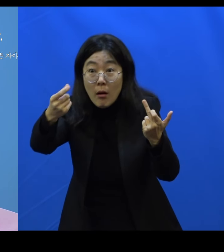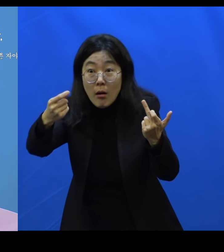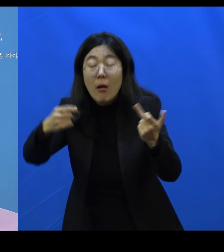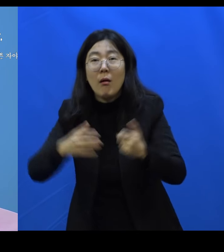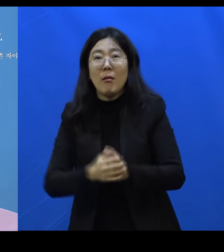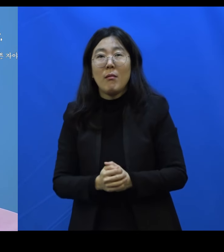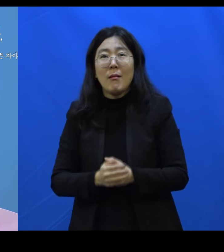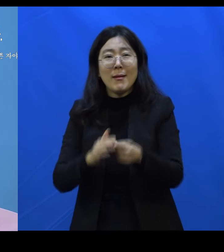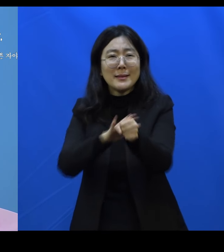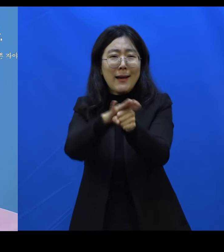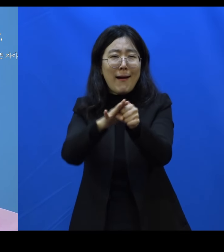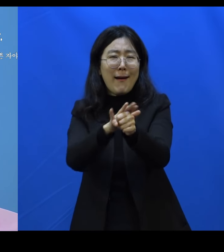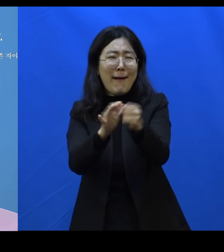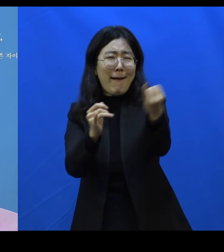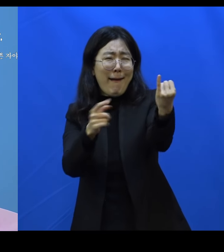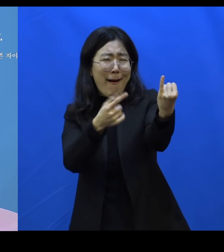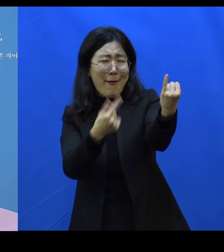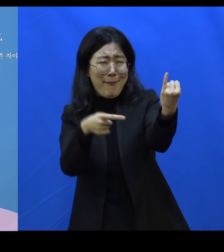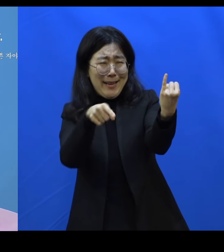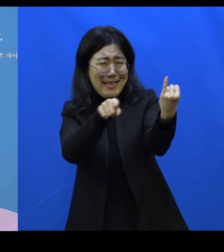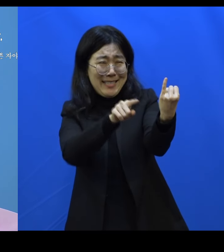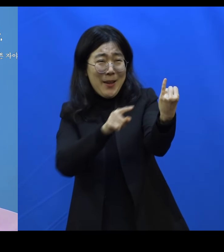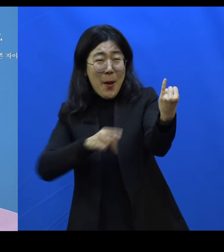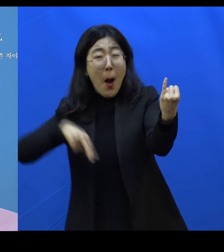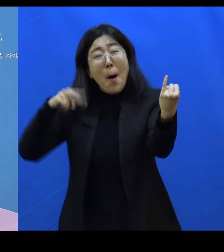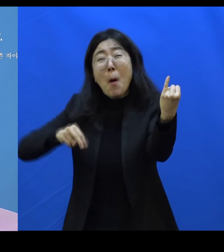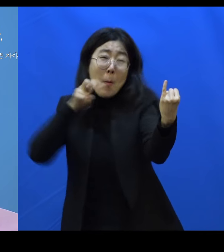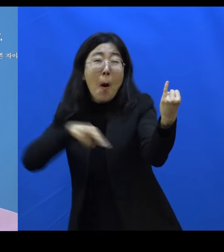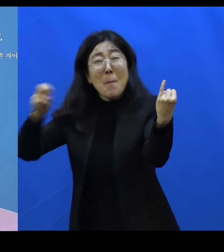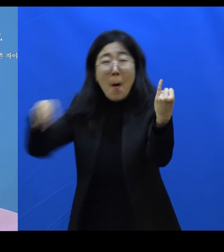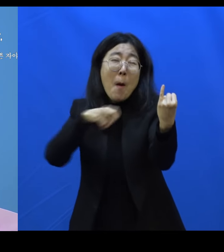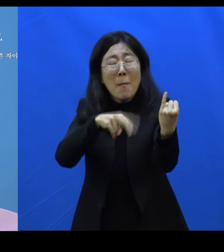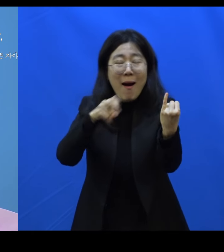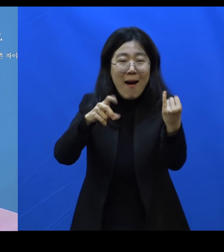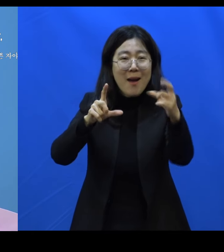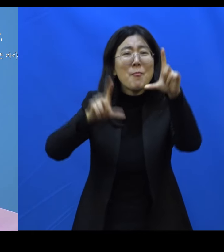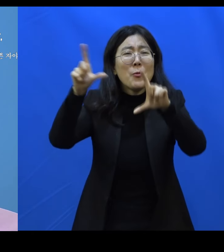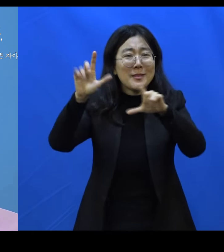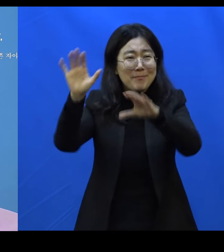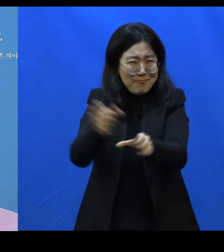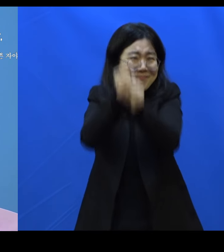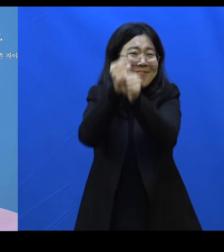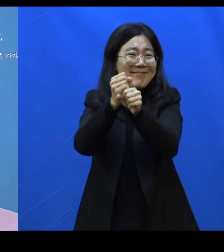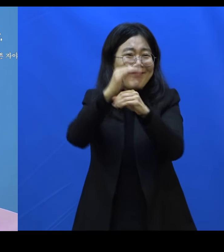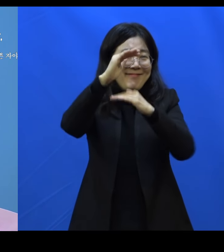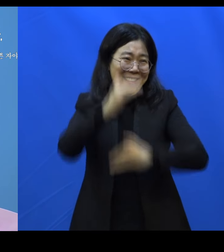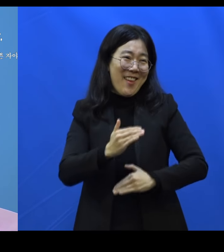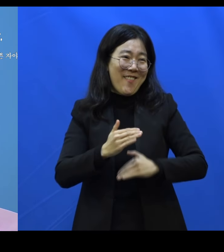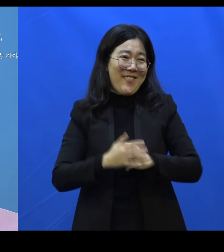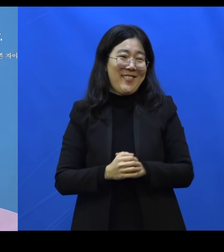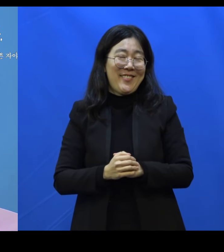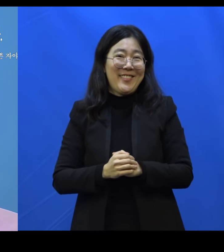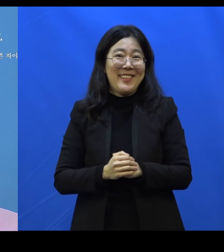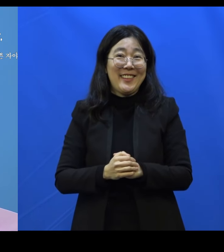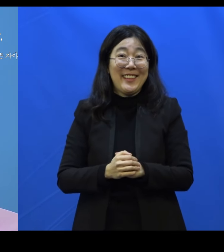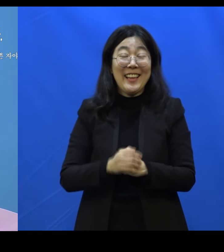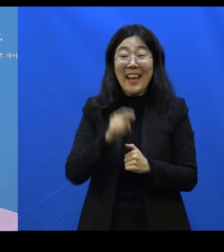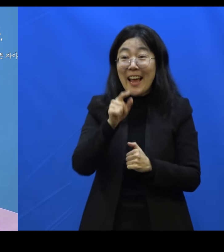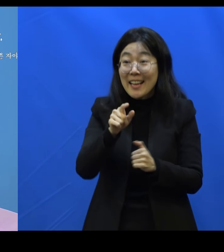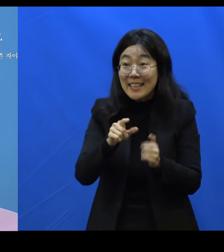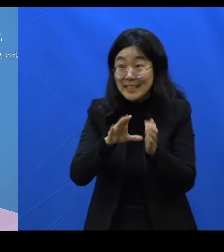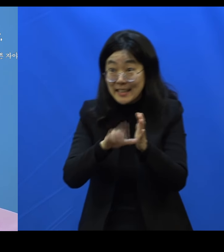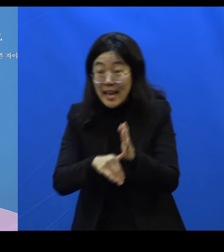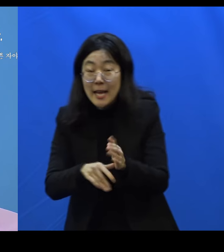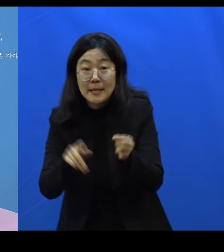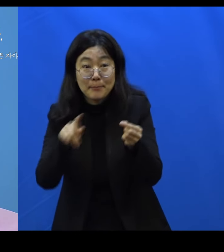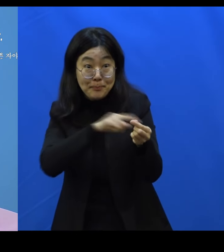지금 사랑하는 그녀를 위해서 달려오는 모습을 이렇게 비추어주고 있습니다. 자, 여기서 첫 번째 우리가